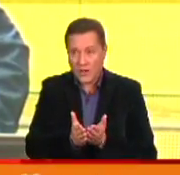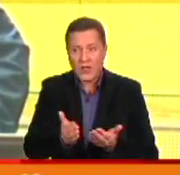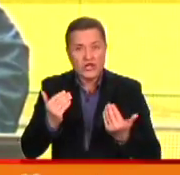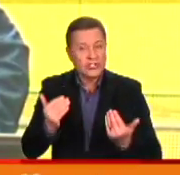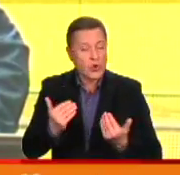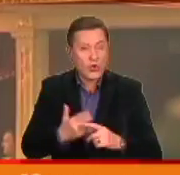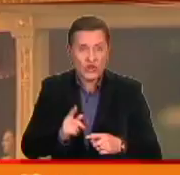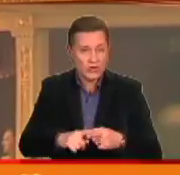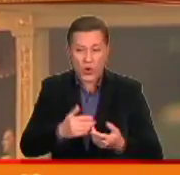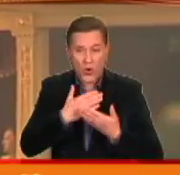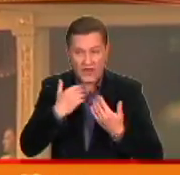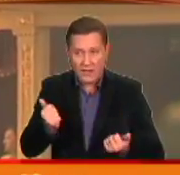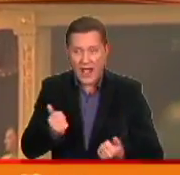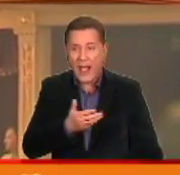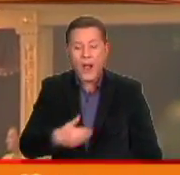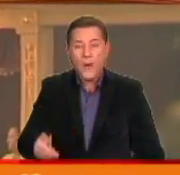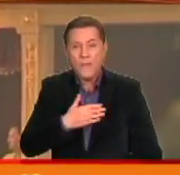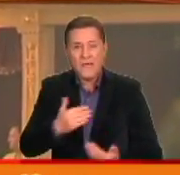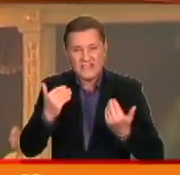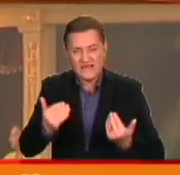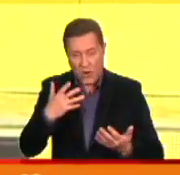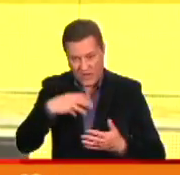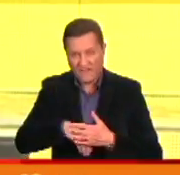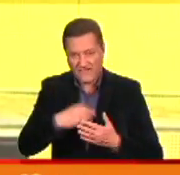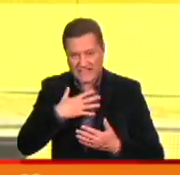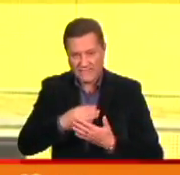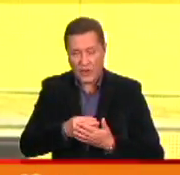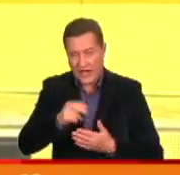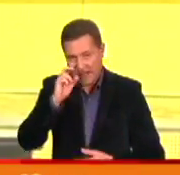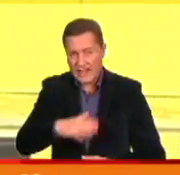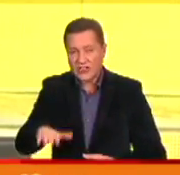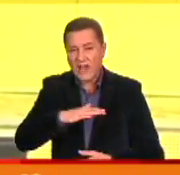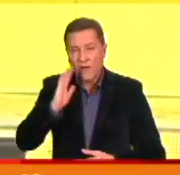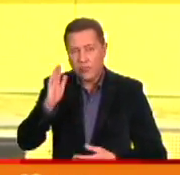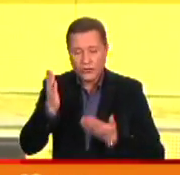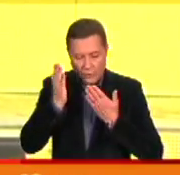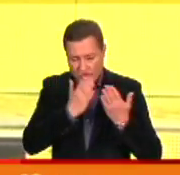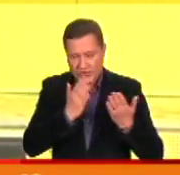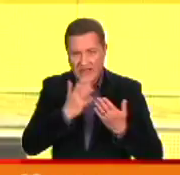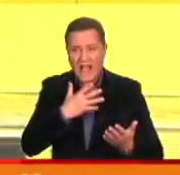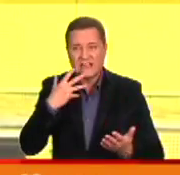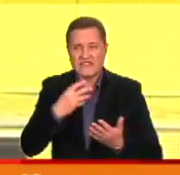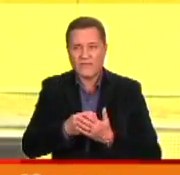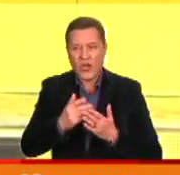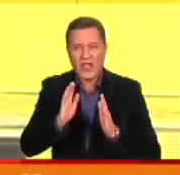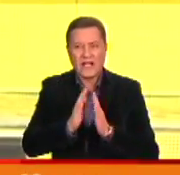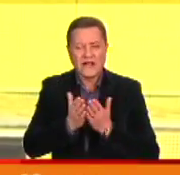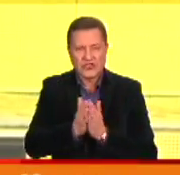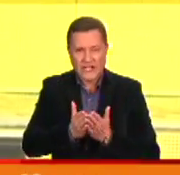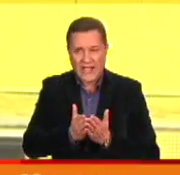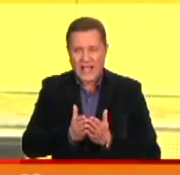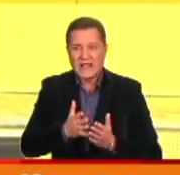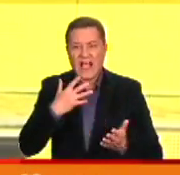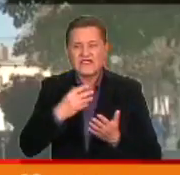сьогодні цього вже немає. Ми сьогодні в своїй державі будемо читати свої книжки